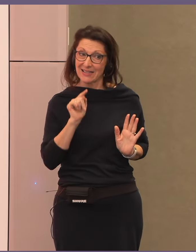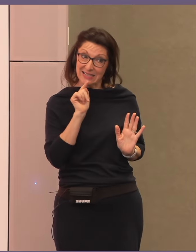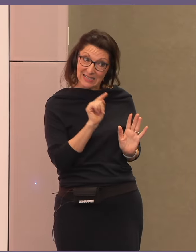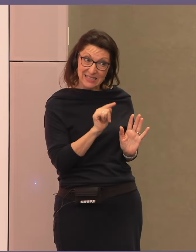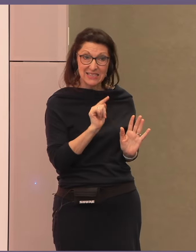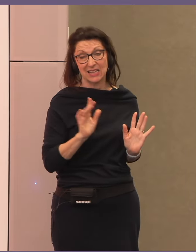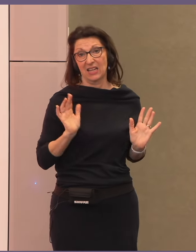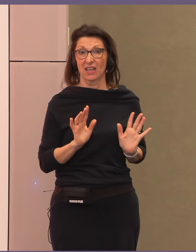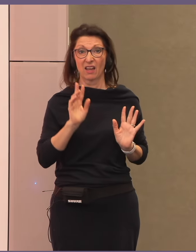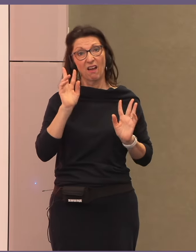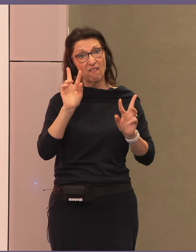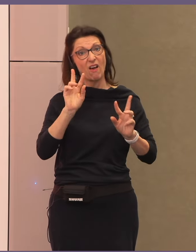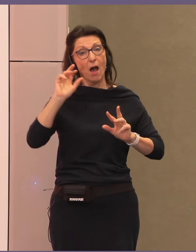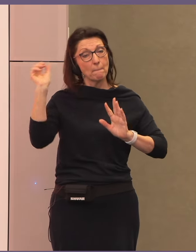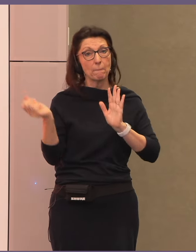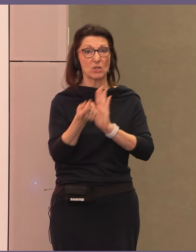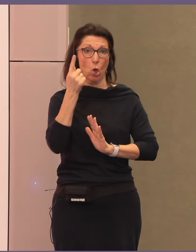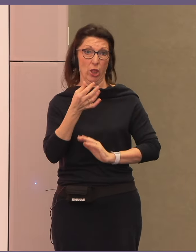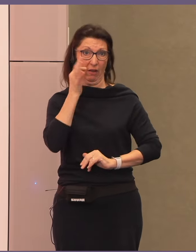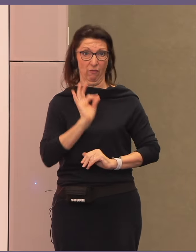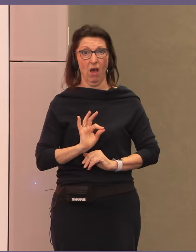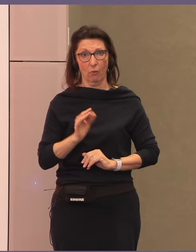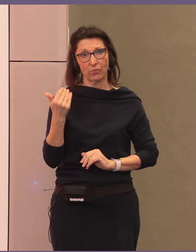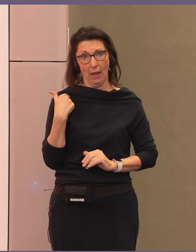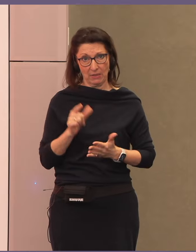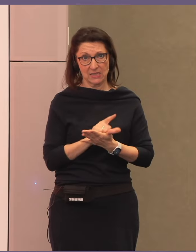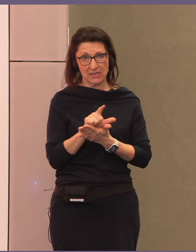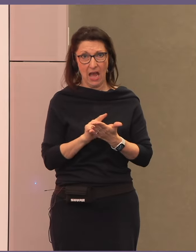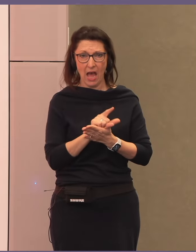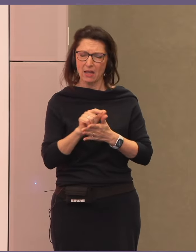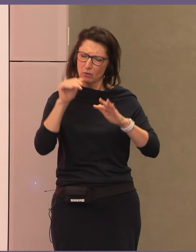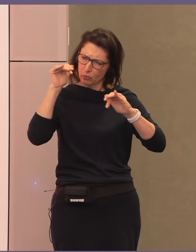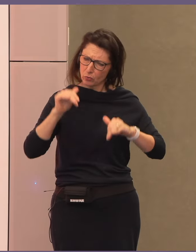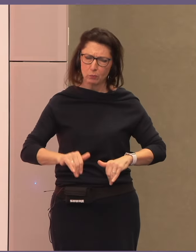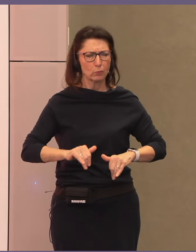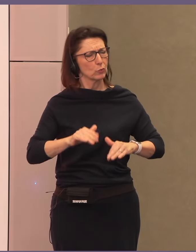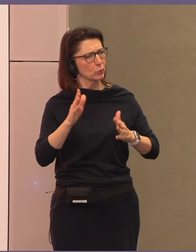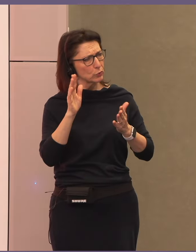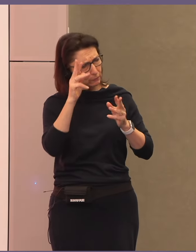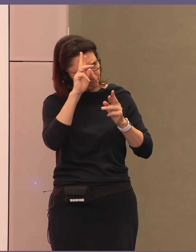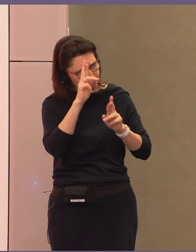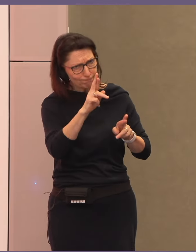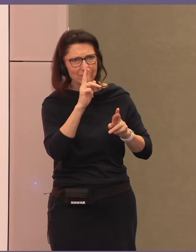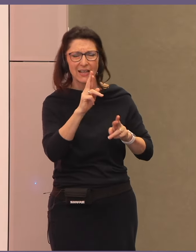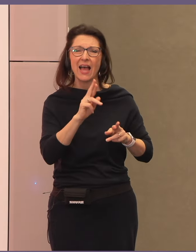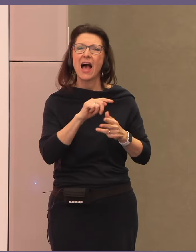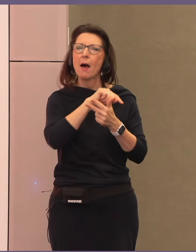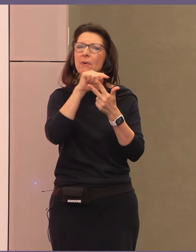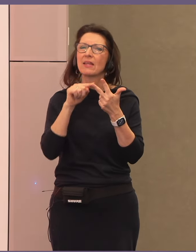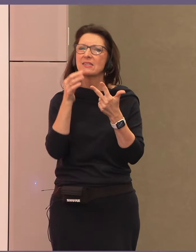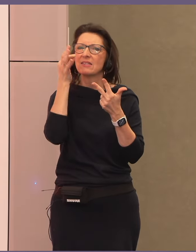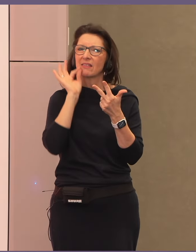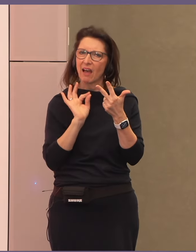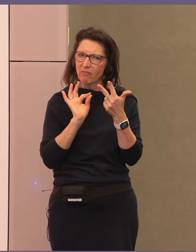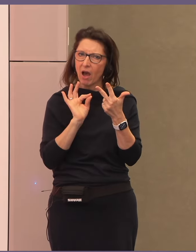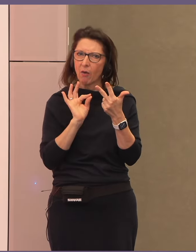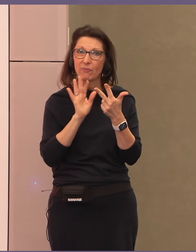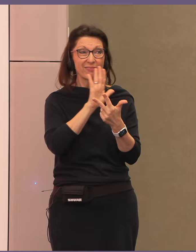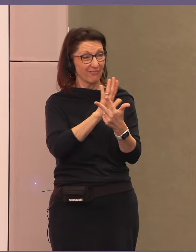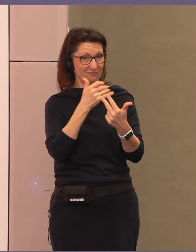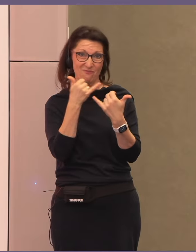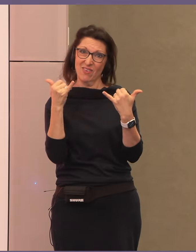erinnern und bitte auch feiern. Bei aller Generationen Gemeinschaft hatten diese drei Frauen aber schlussendlich sehr unterschiedliche